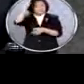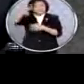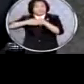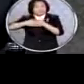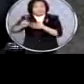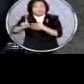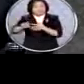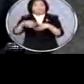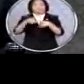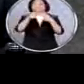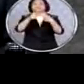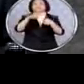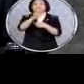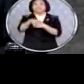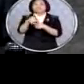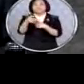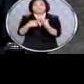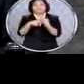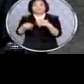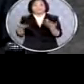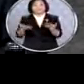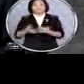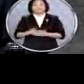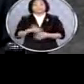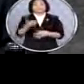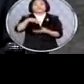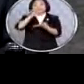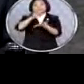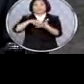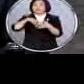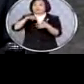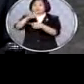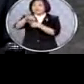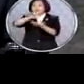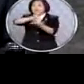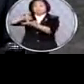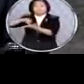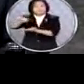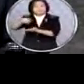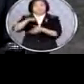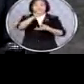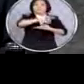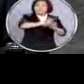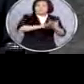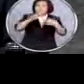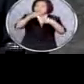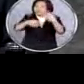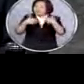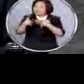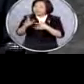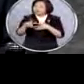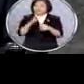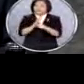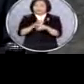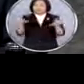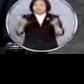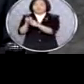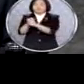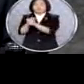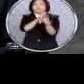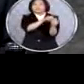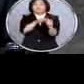展刚刚都谈到了，那就是产销的问题非常严重，中间剥削的问题非常严